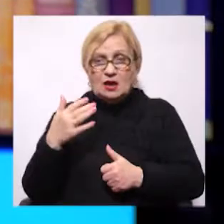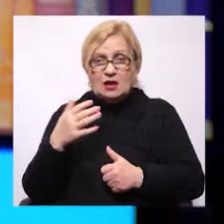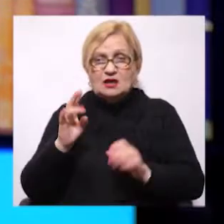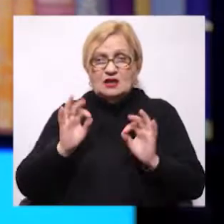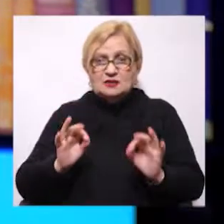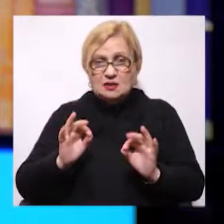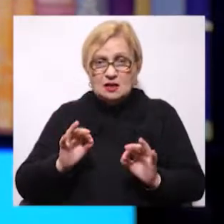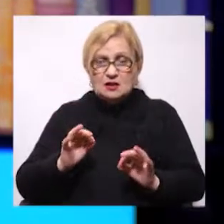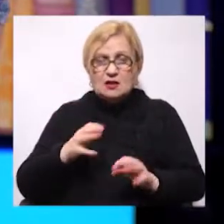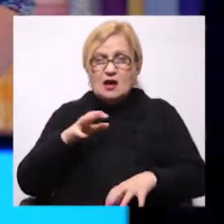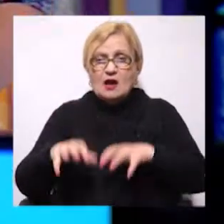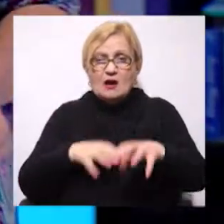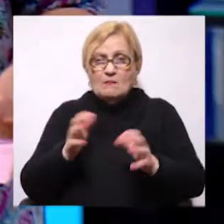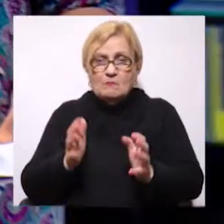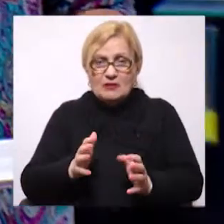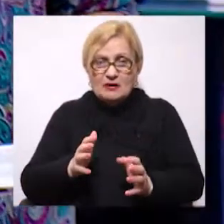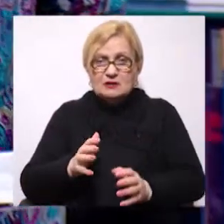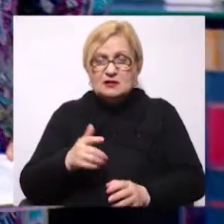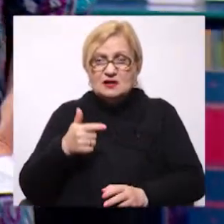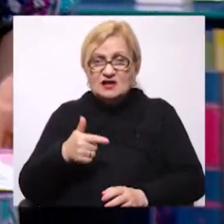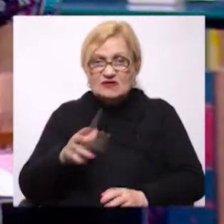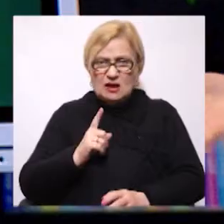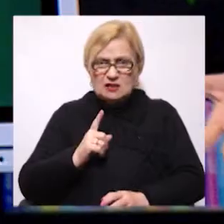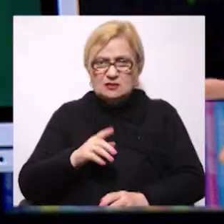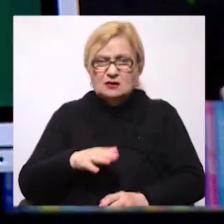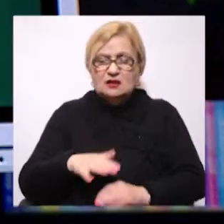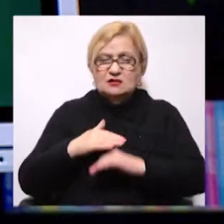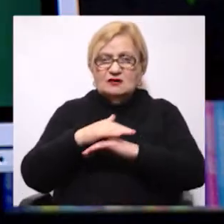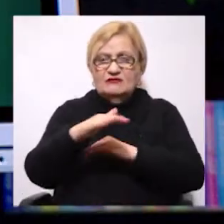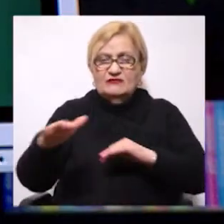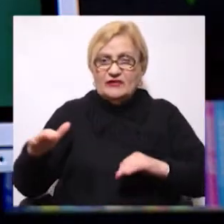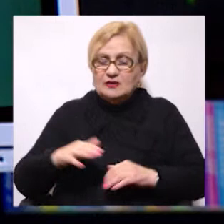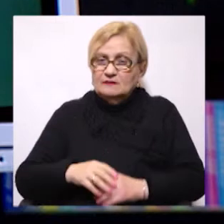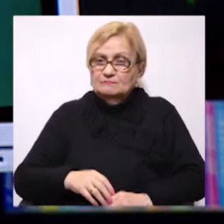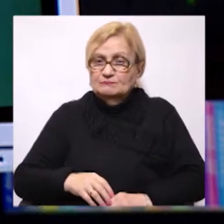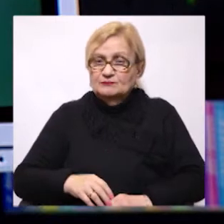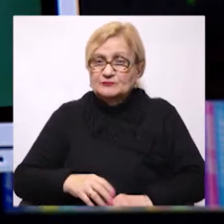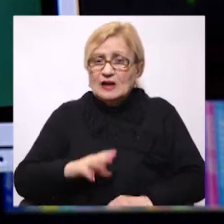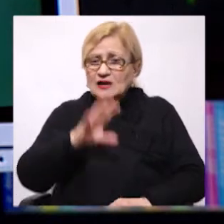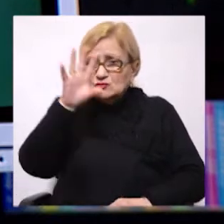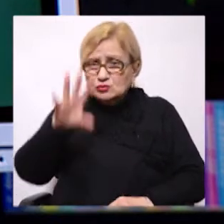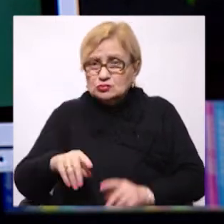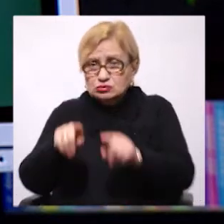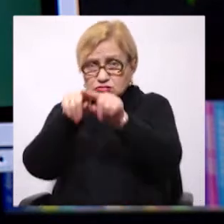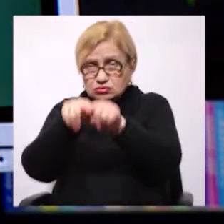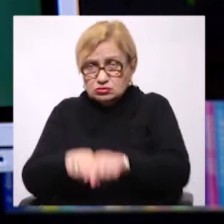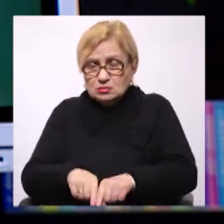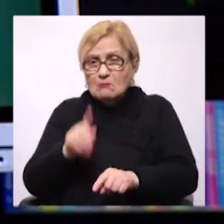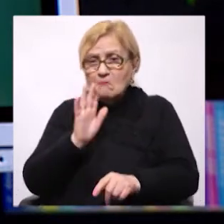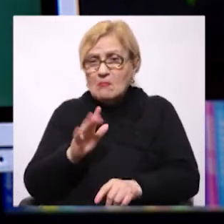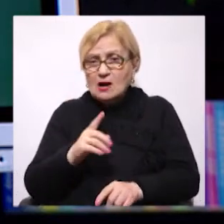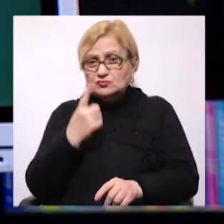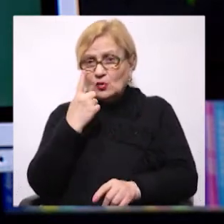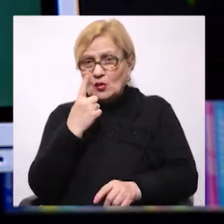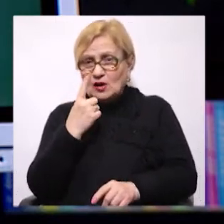ამასოებს აქვთ ფუნქცია, მაგალითად ხ რომ ამოვიღოთ, ძალიან გაგვიჭირდება, წარმოუდგენელია, იმიტომ რომ ხს აქვს სიტყვად განმასხვავებლური